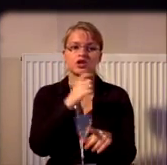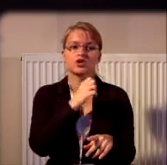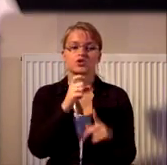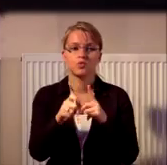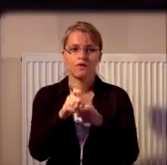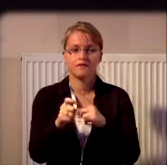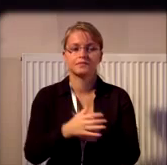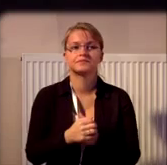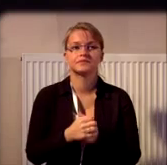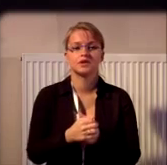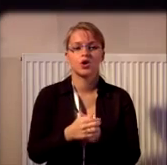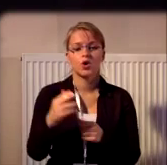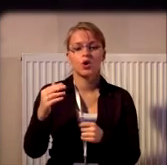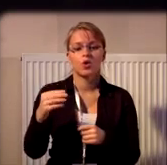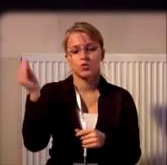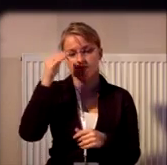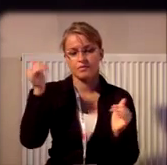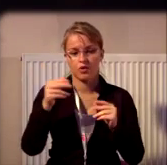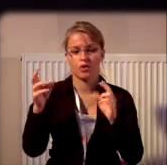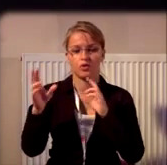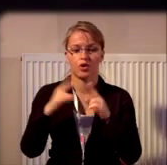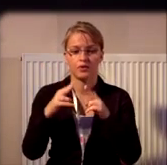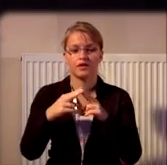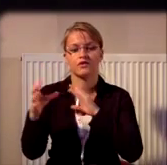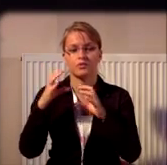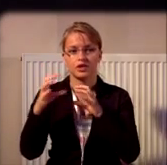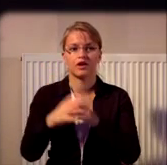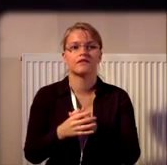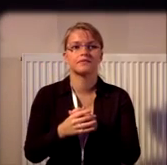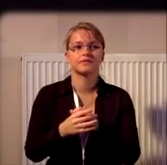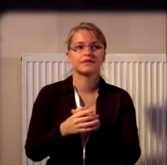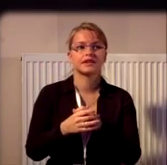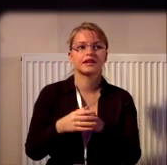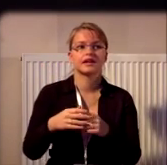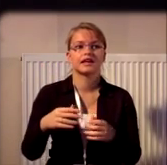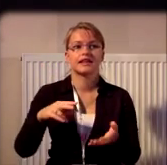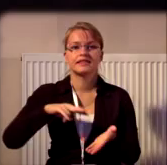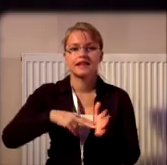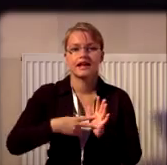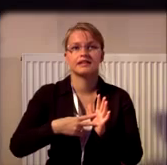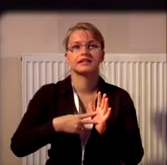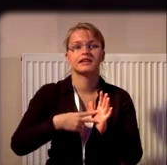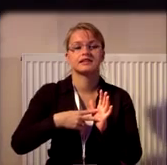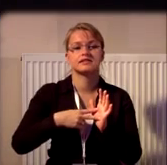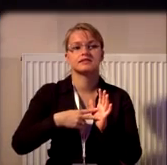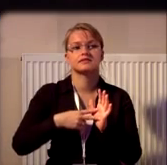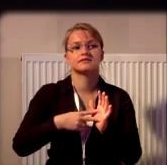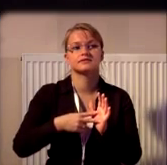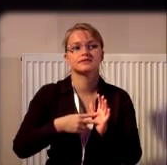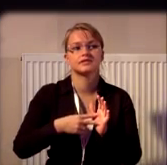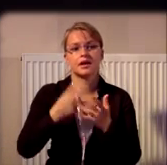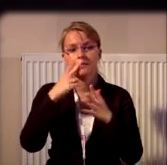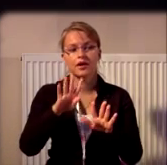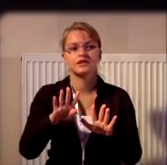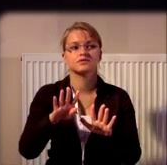werbalnej uczniowie będą mogli się komunikować. A więc w ramach nich zajęcia z choreoterapii, bardzo takie otwierające i